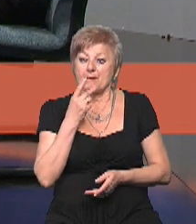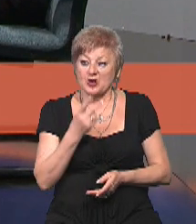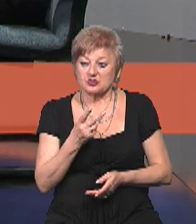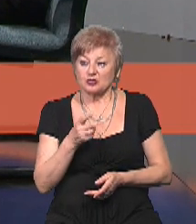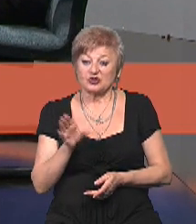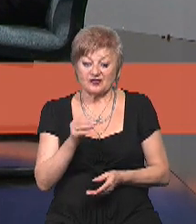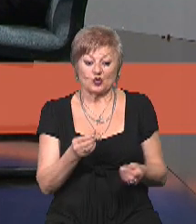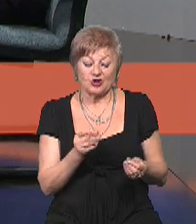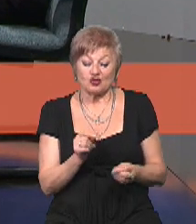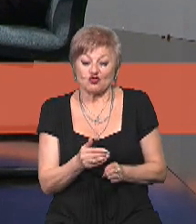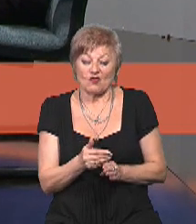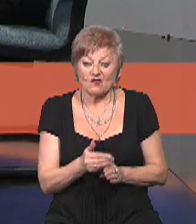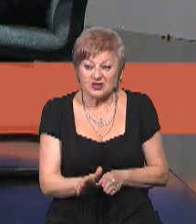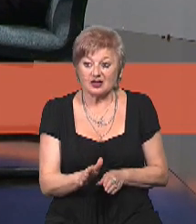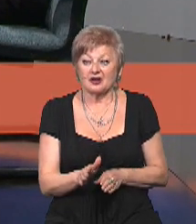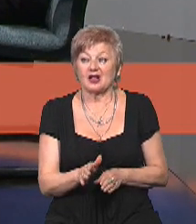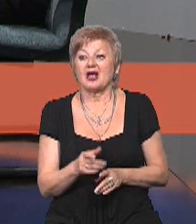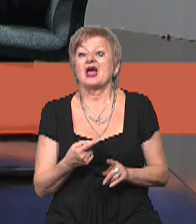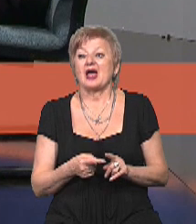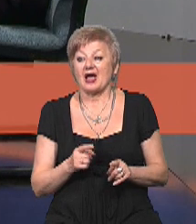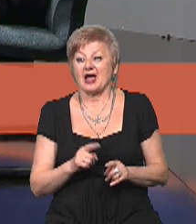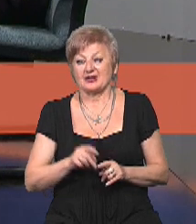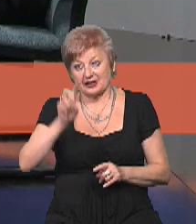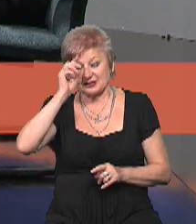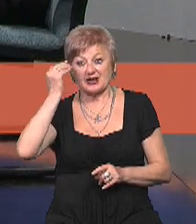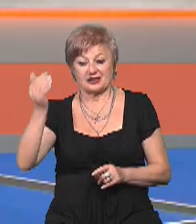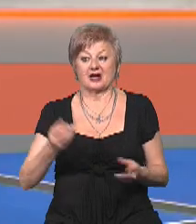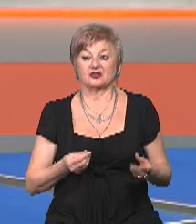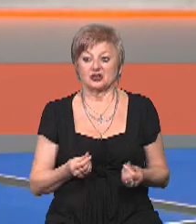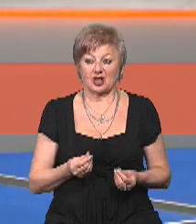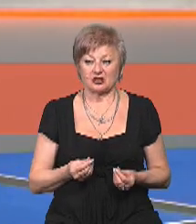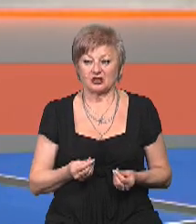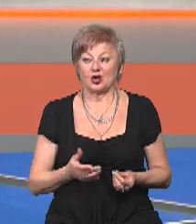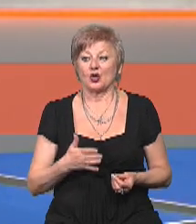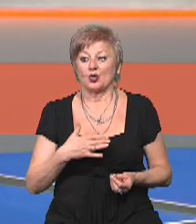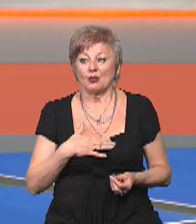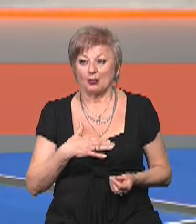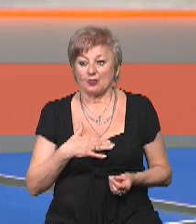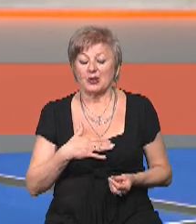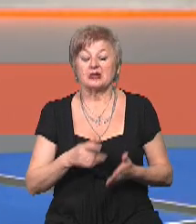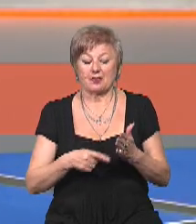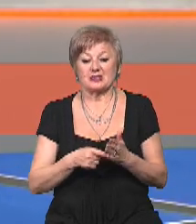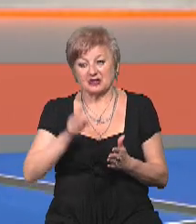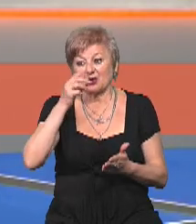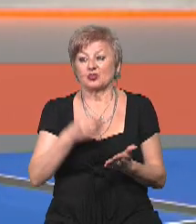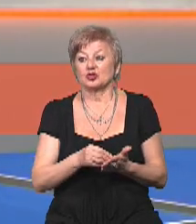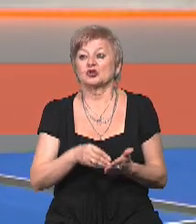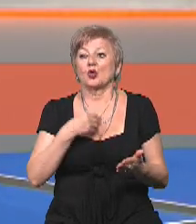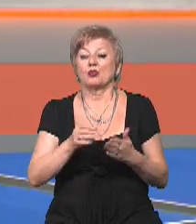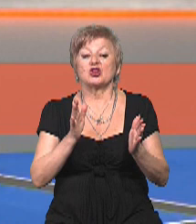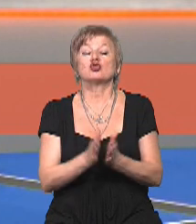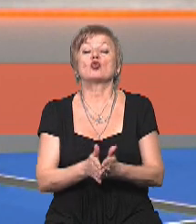всі ті кошти, які виділені, то це все за державний кошт. Наразі у нас коштом місцевого бюджету придбані